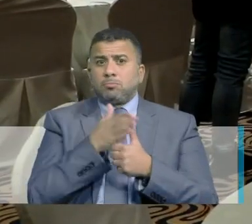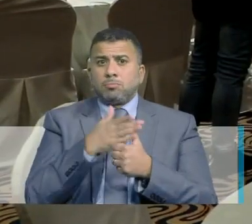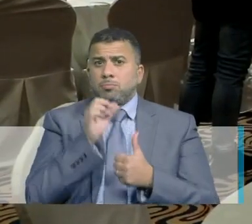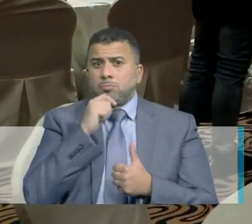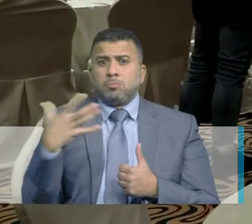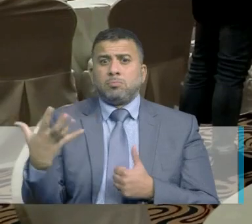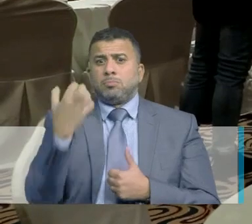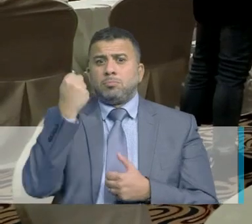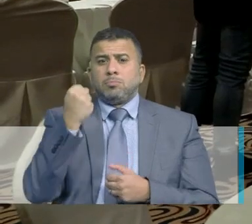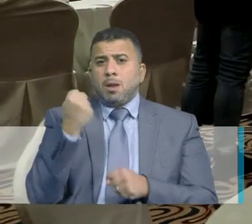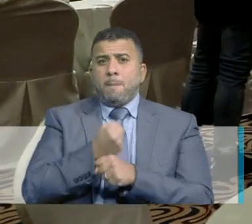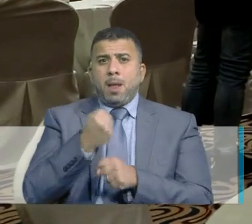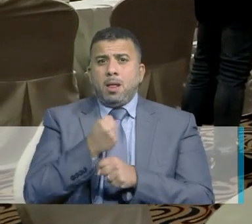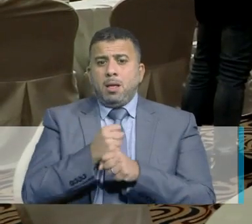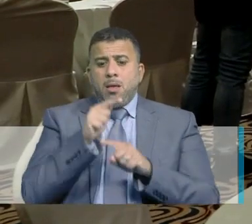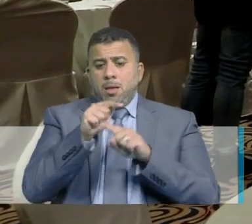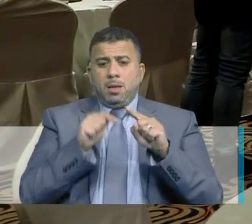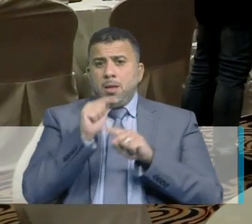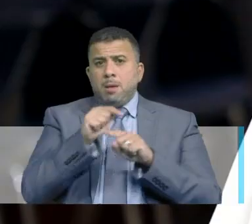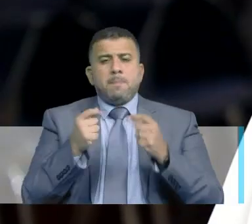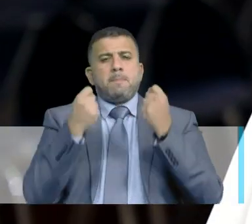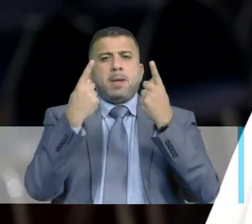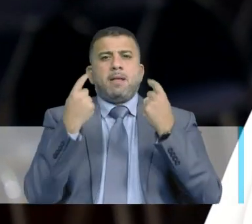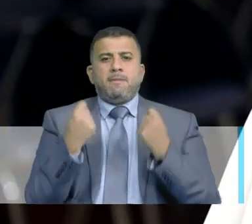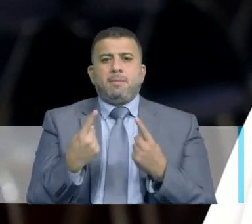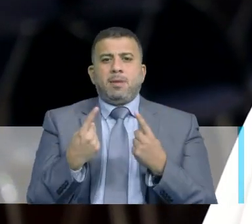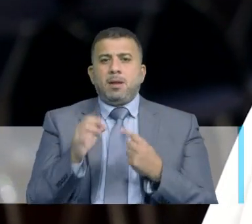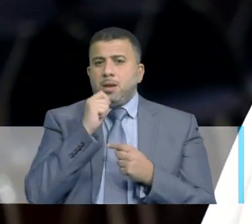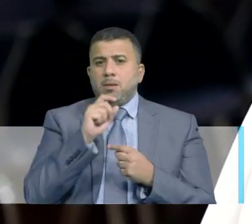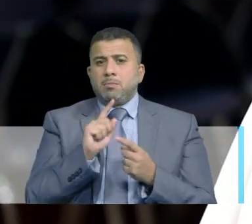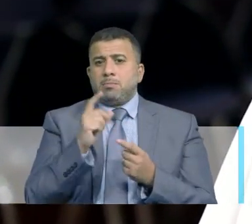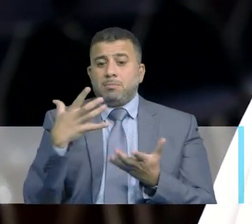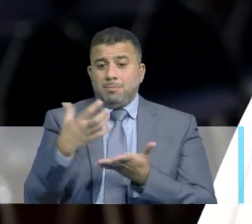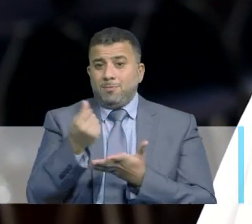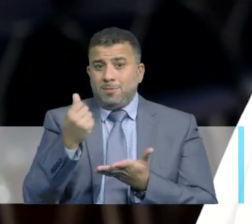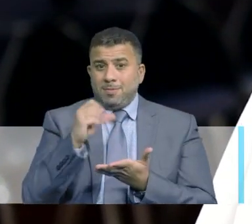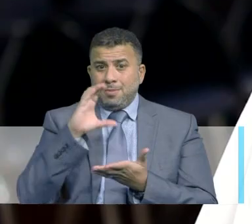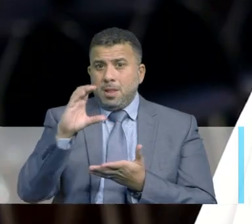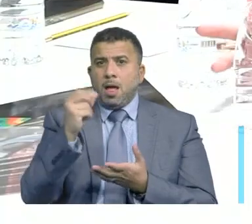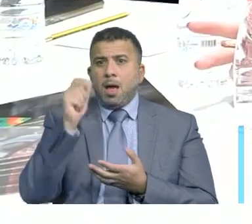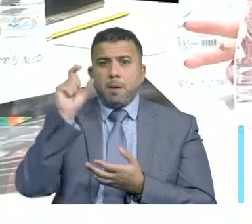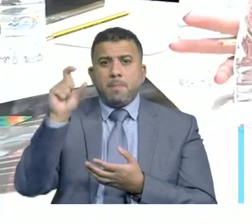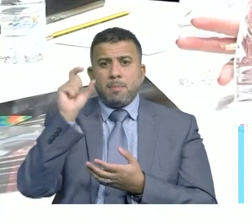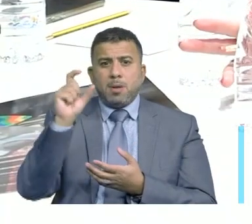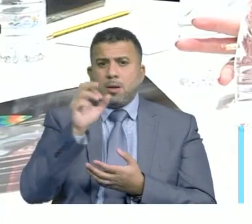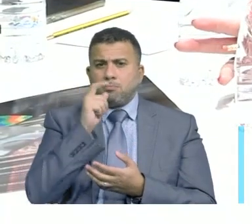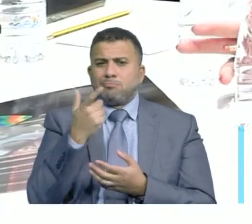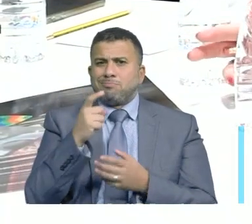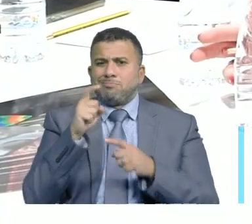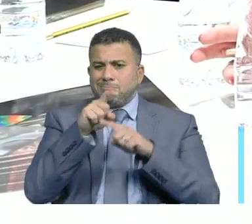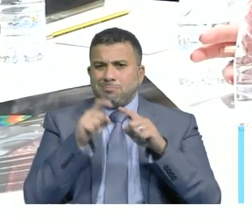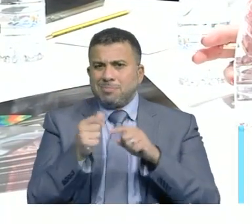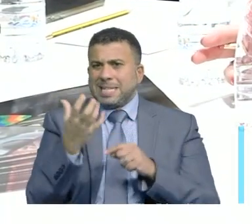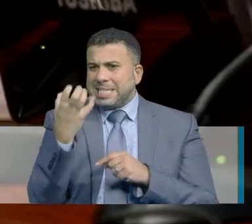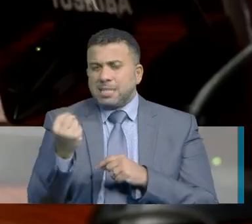ملكيه اعمار بنسبه 100% وتحويل لراس المال والارباح من دون قيود على